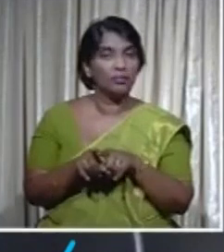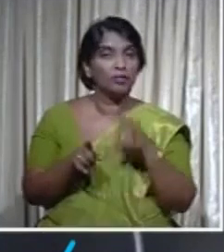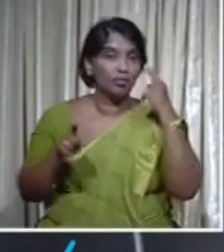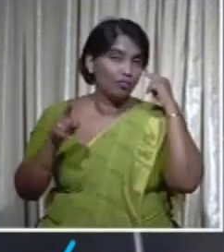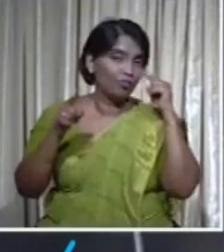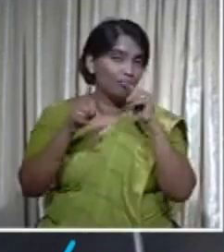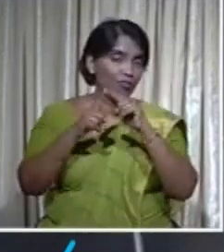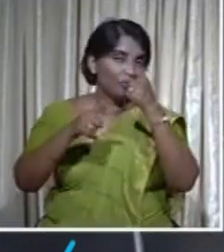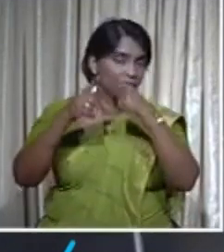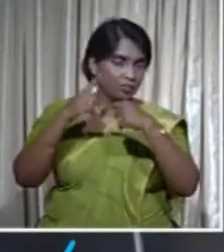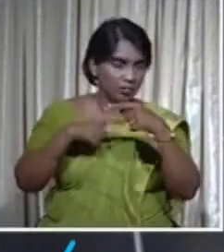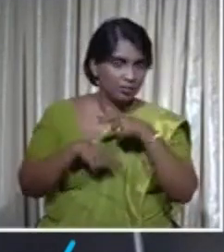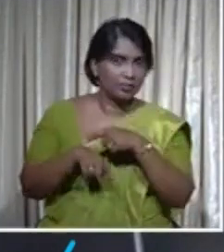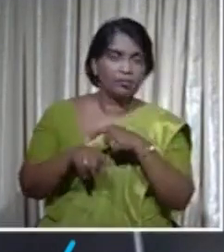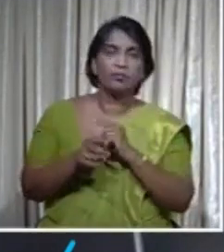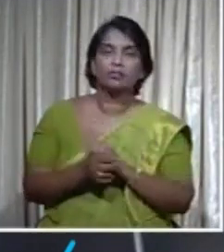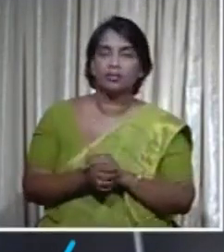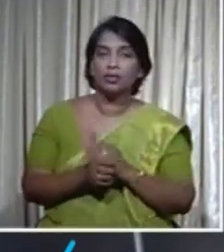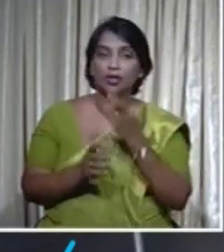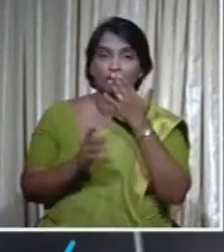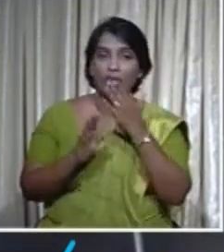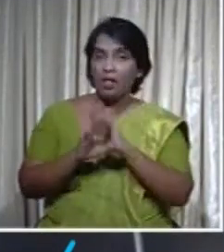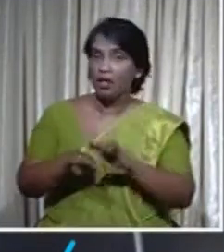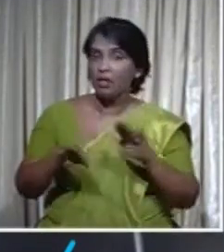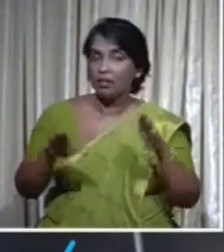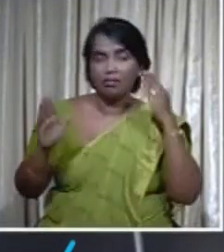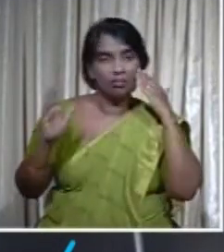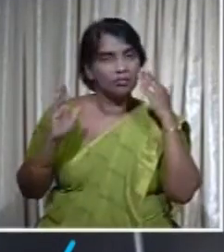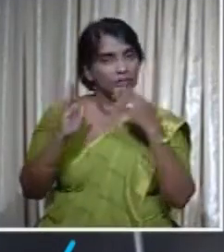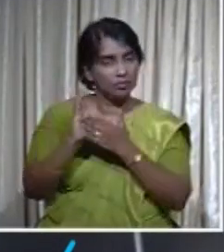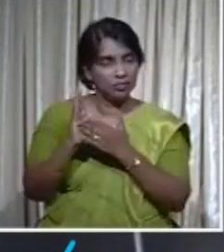பள்ளி குழந்தைகளுக்கு நீங்கள் இந்த